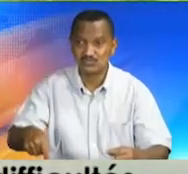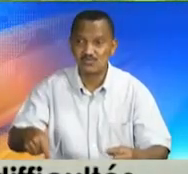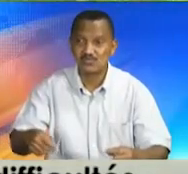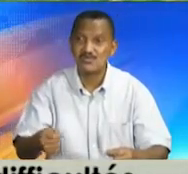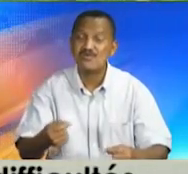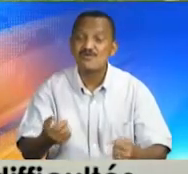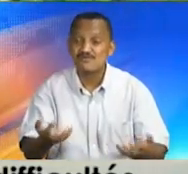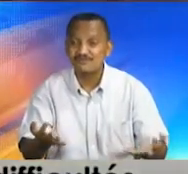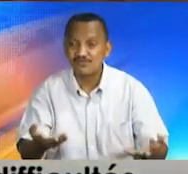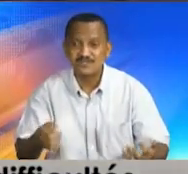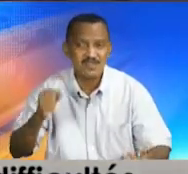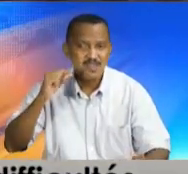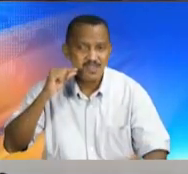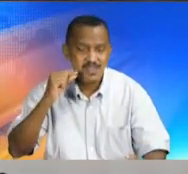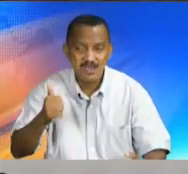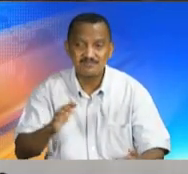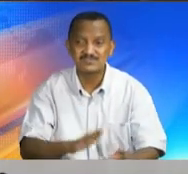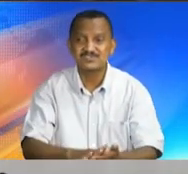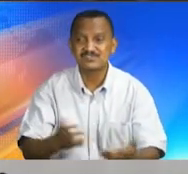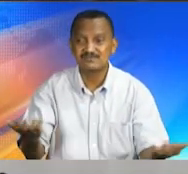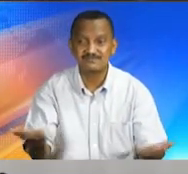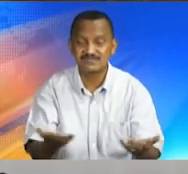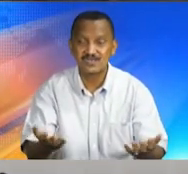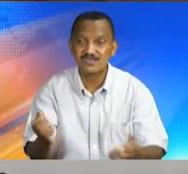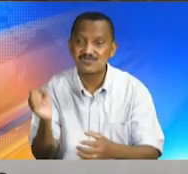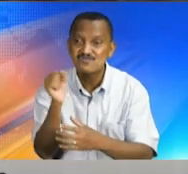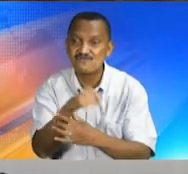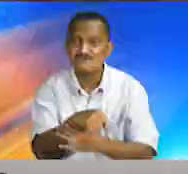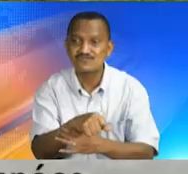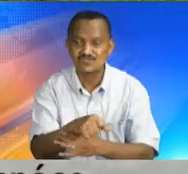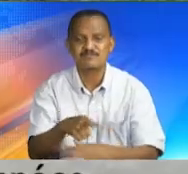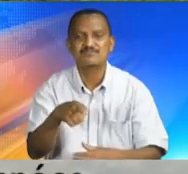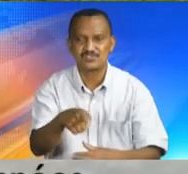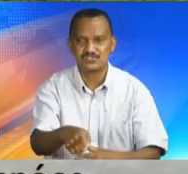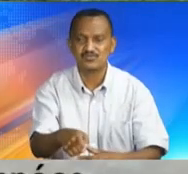vidin'ireo fitaovana ampiasaina amin'ny fikarakarana sy ny fitrandrahana ny vokatra azo avy amin'ny Tantely.